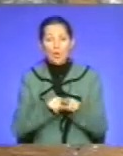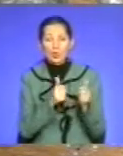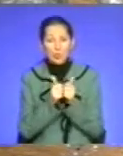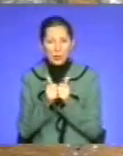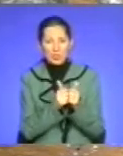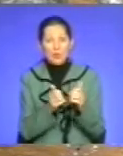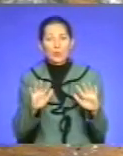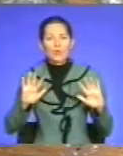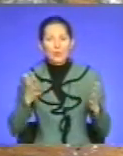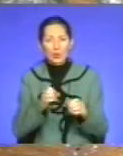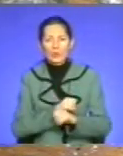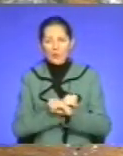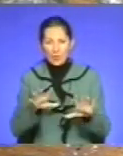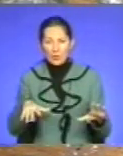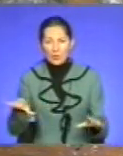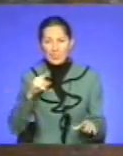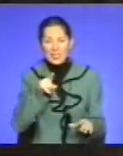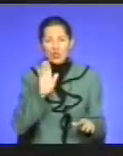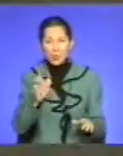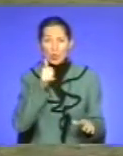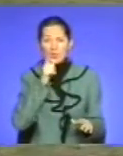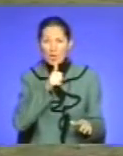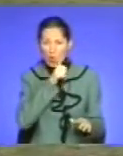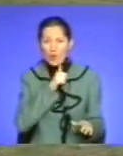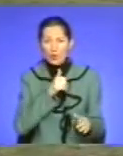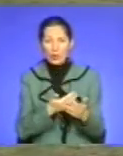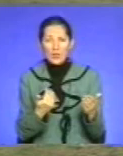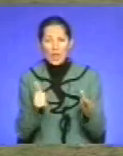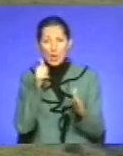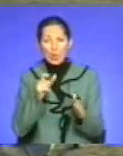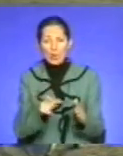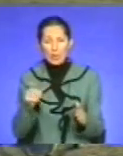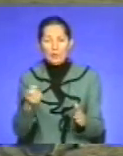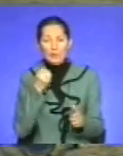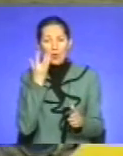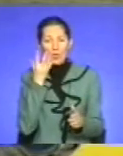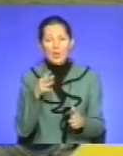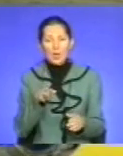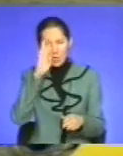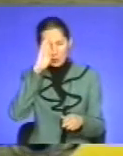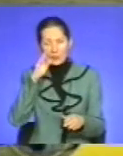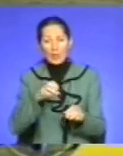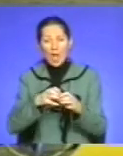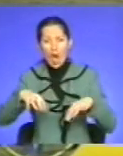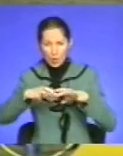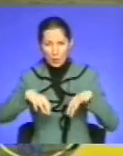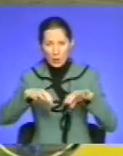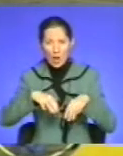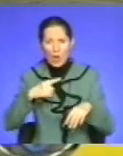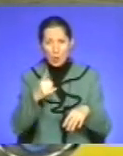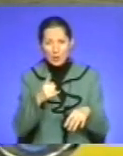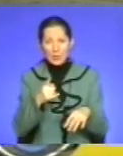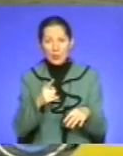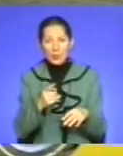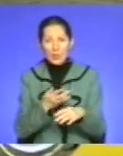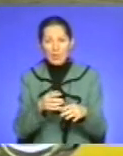що було заховане подалі від зайвих очей. Під час розбирання одного із снарядів мінометної міни калібру